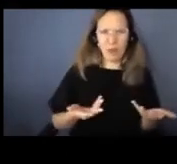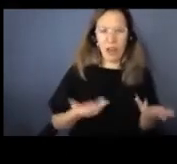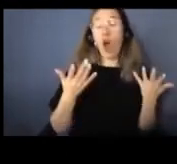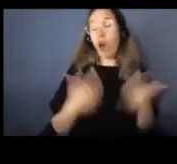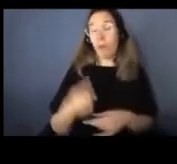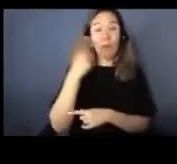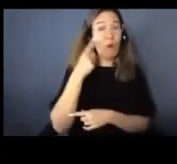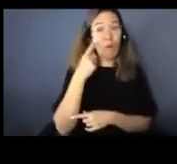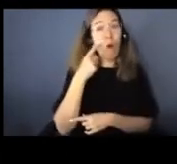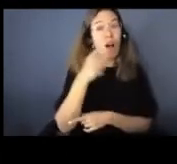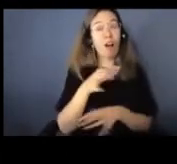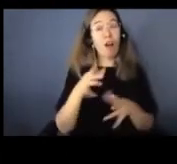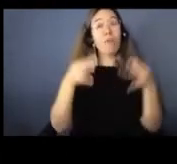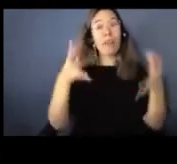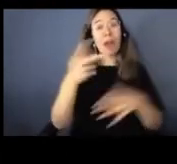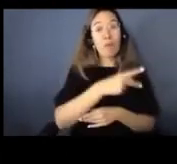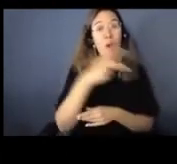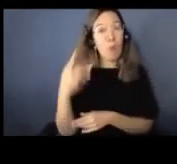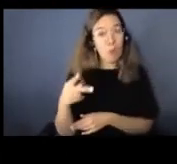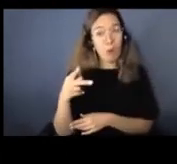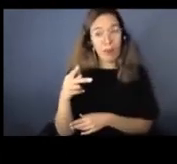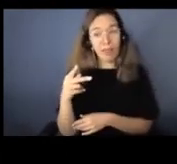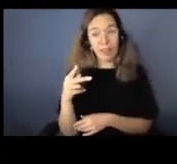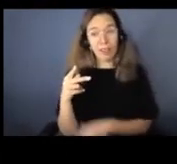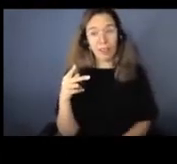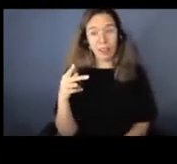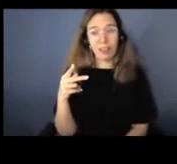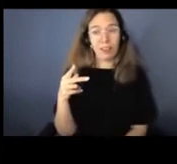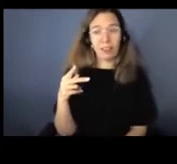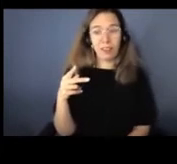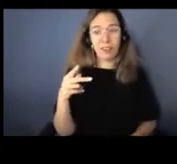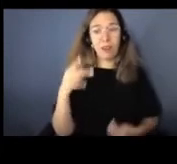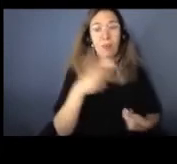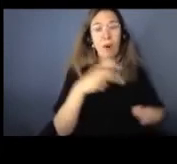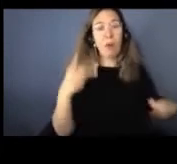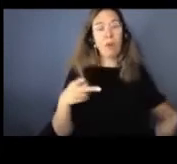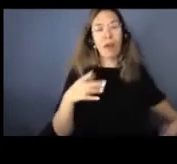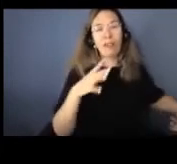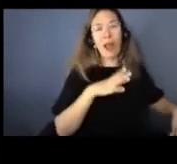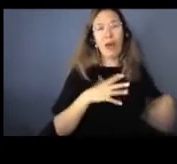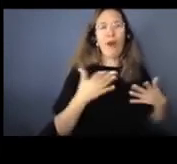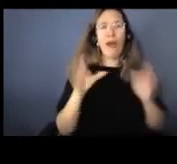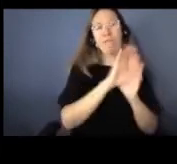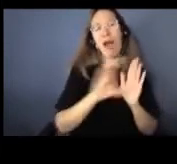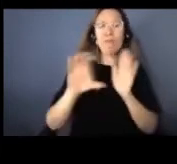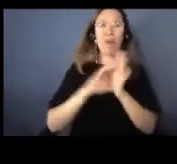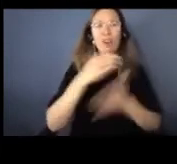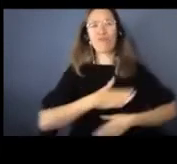au long là, du PowerPoint que le PowerPoint est agrémenté là, de quelques